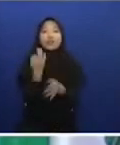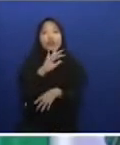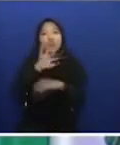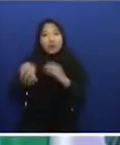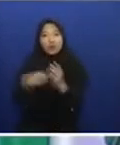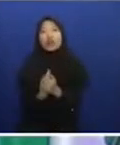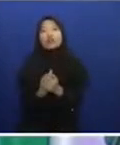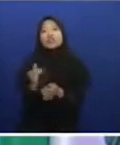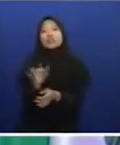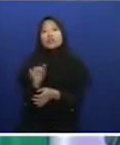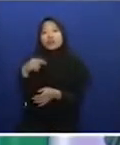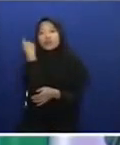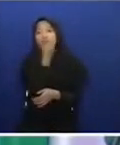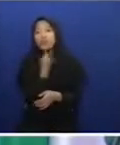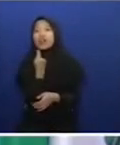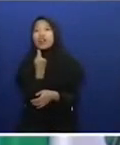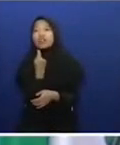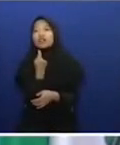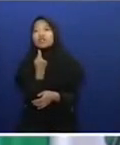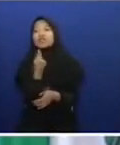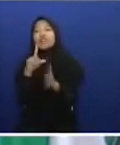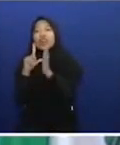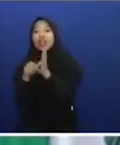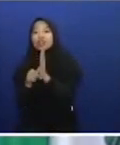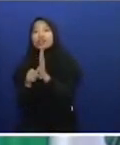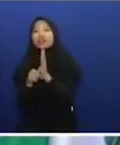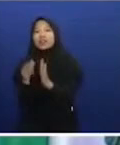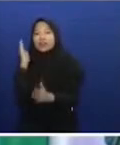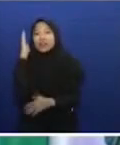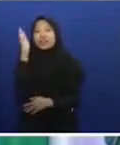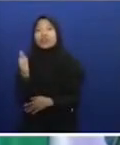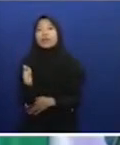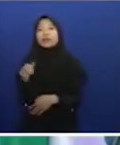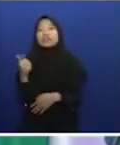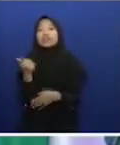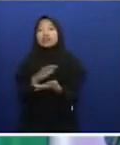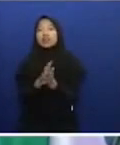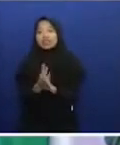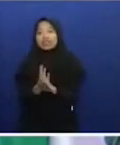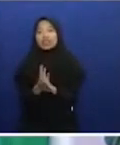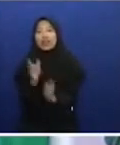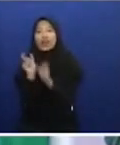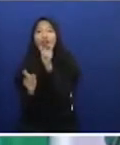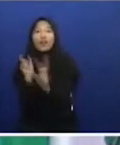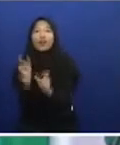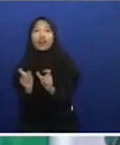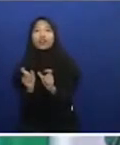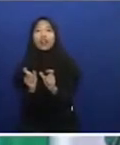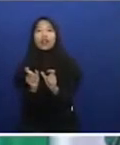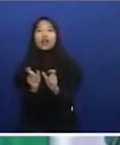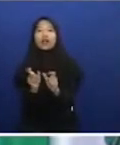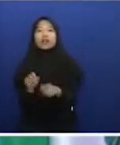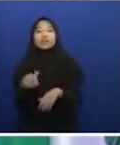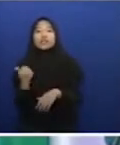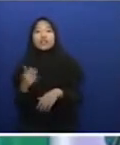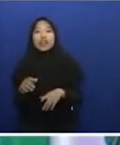adalah wajah-wajah yang suatu kelak akan menjadi orang-orang yang berguna dan